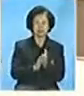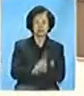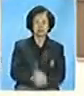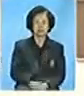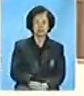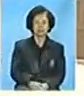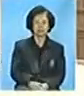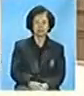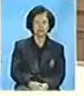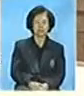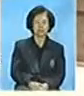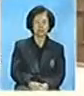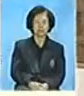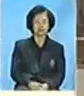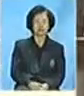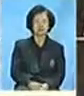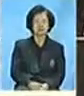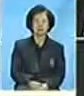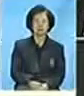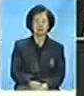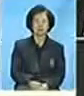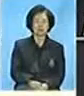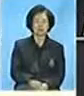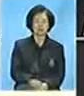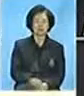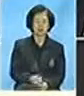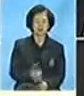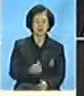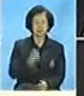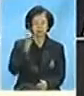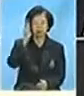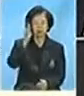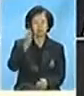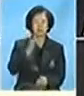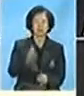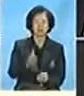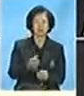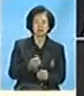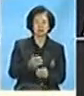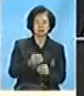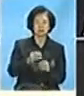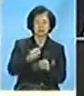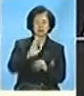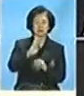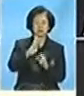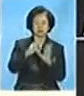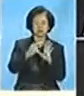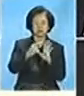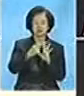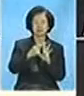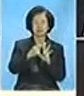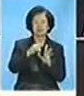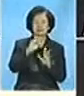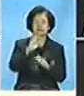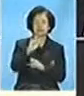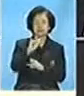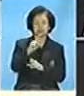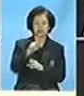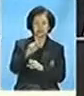ค่ะขอบคุณค่ะลำดับต่อไปท่านบุญชัยโชควัฒนาเชิญ